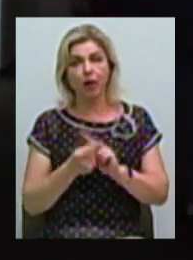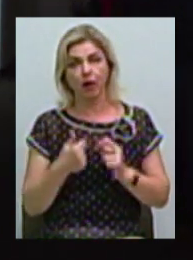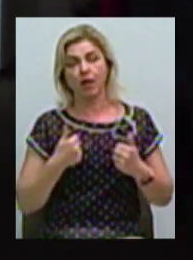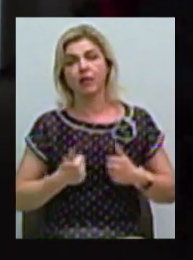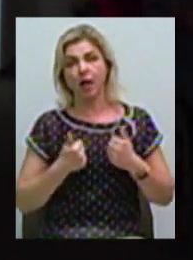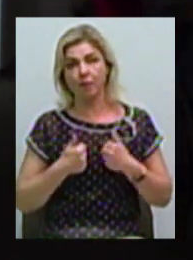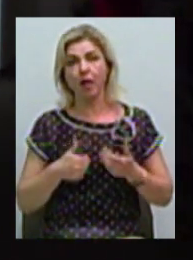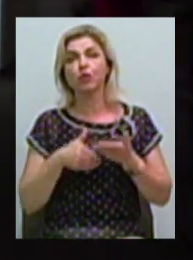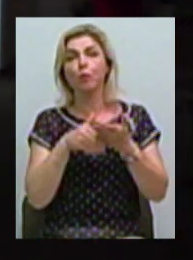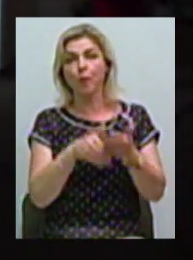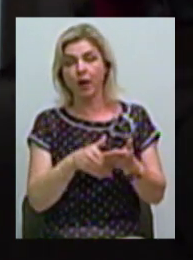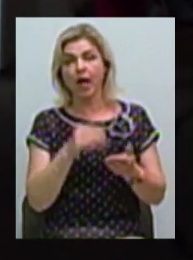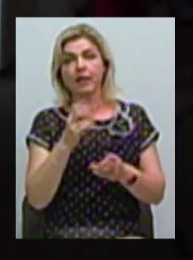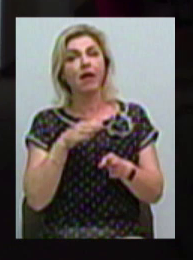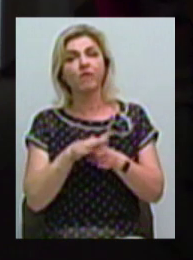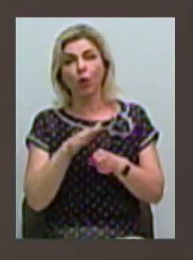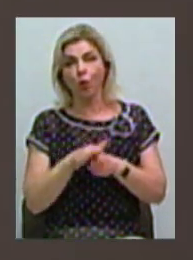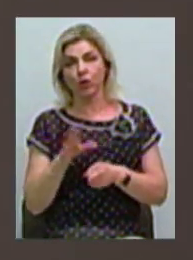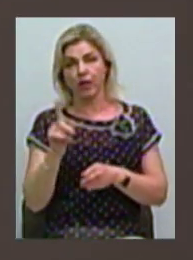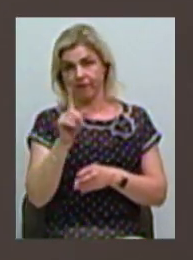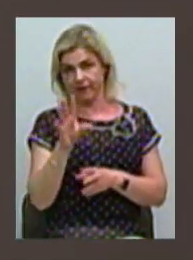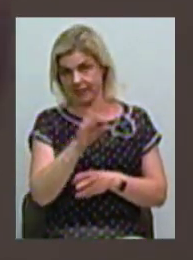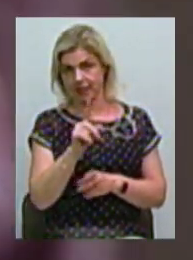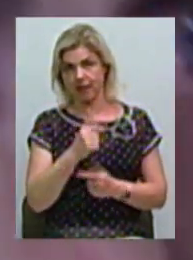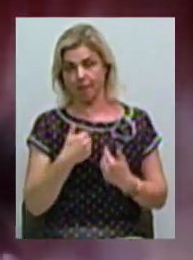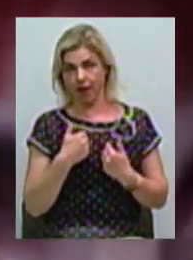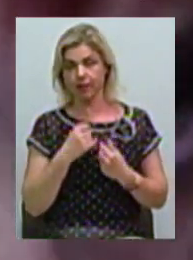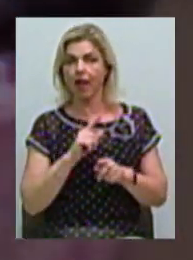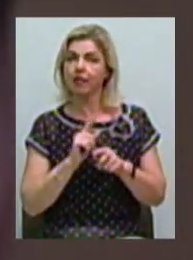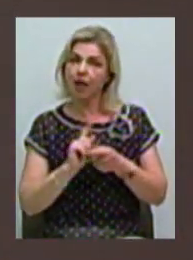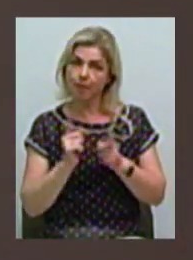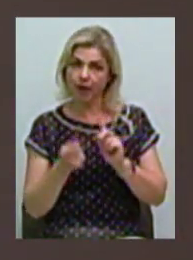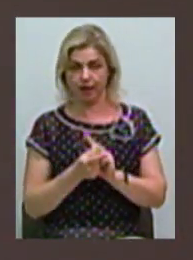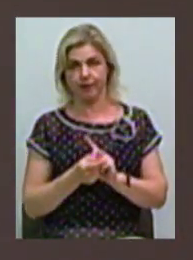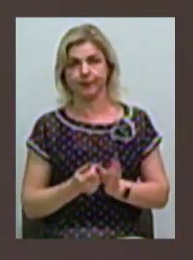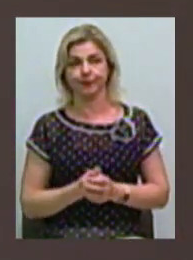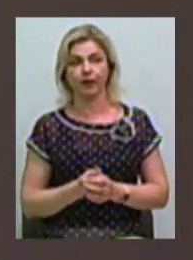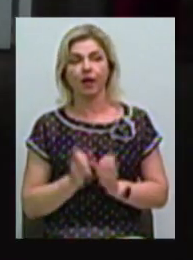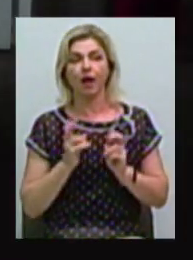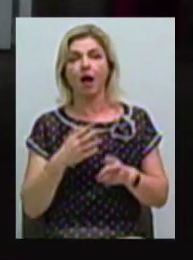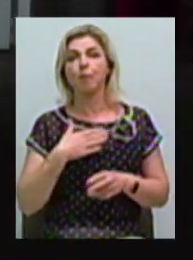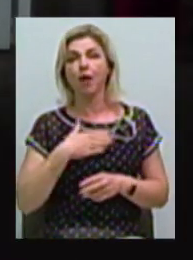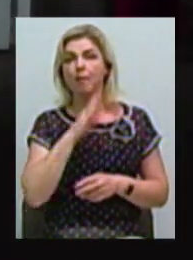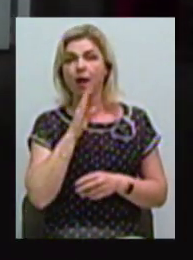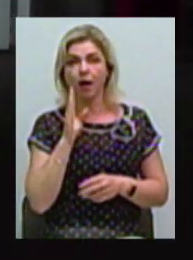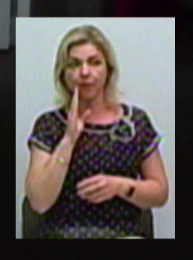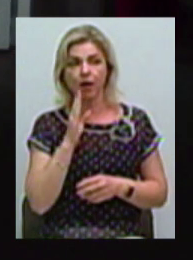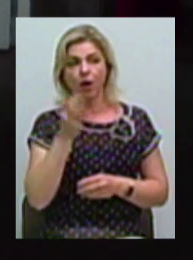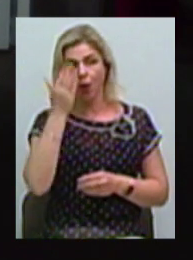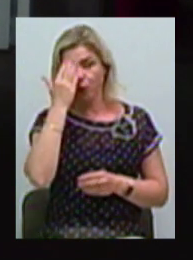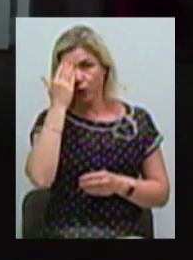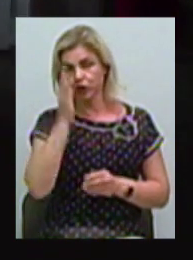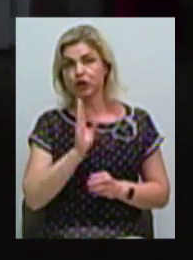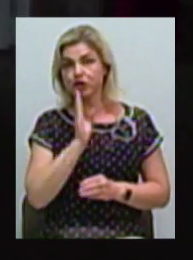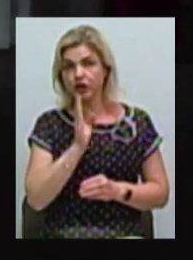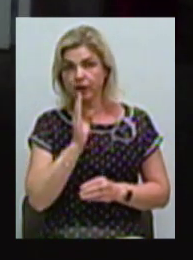за мене, а наблизити це все. Ну, як моя мама, вона була, ну, вона в мене мудра жінка,